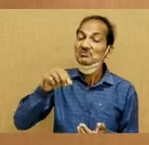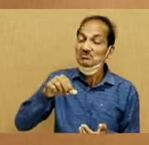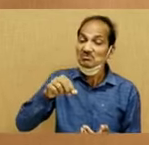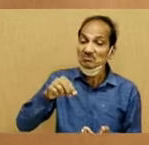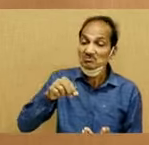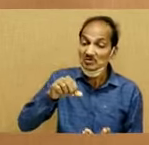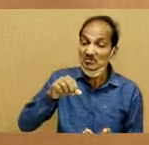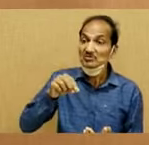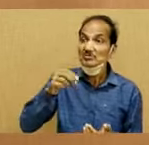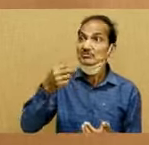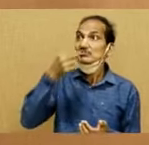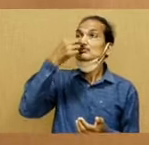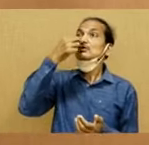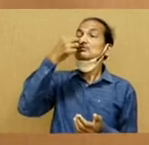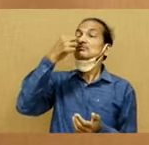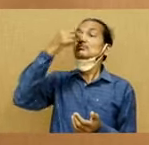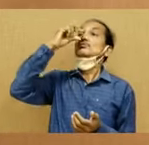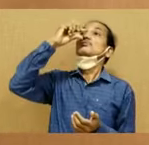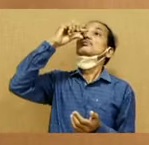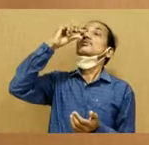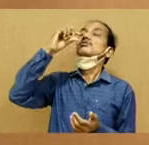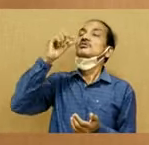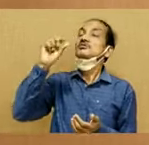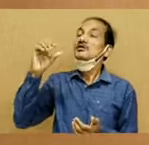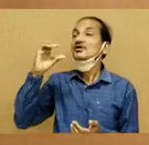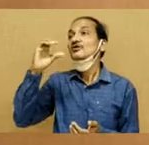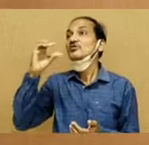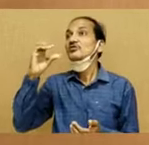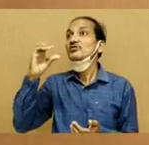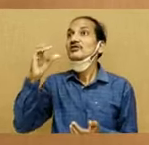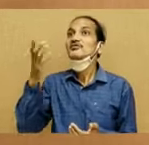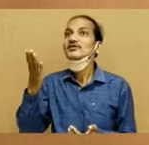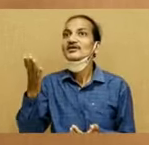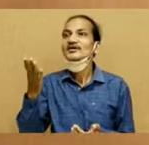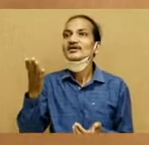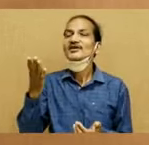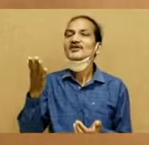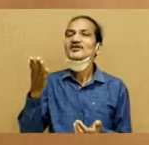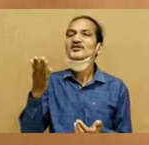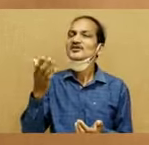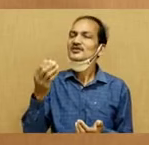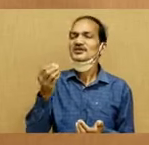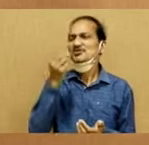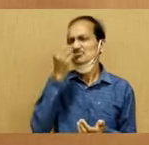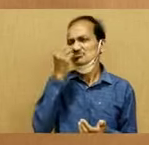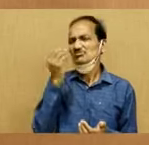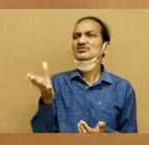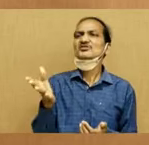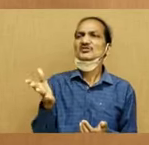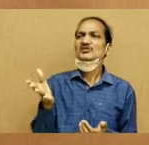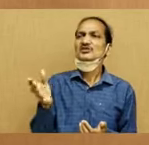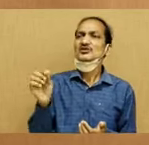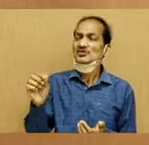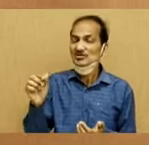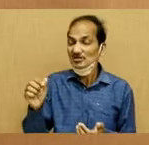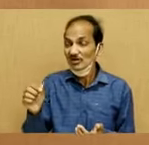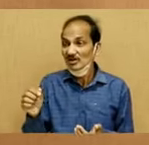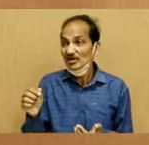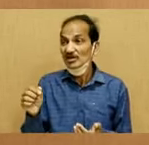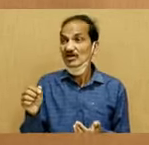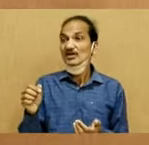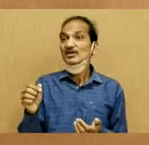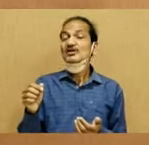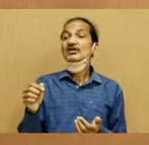ଆପଣଙ୍କୁ କରୋନା ହେବ ନାହିଁ। ଲୁଣ ପାଣି ଯଦି ନାକରେ ଟାଣିବେ ତାହେଲେ କରୋନା ହେବ ନାହିଁ। ଏଇଟା ପୁଣି ଥରେ କହେ ଭ୍ରାନ୍ତ